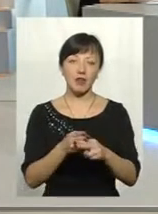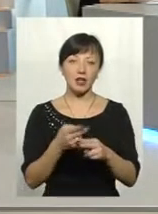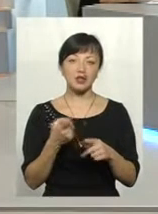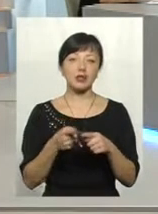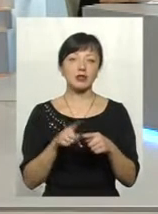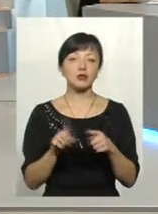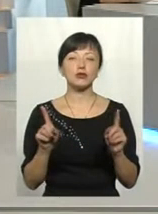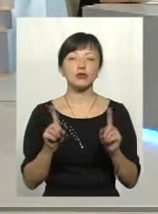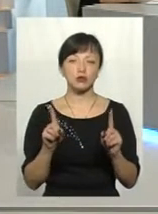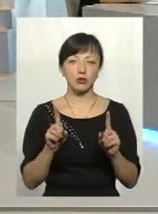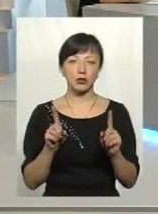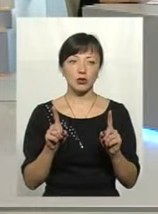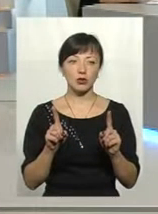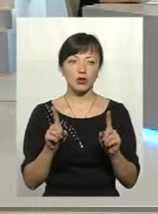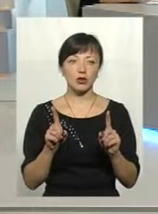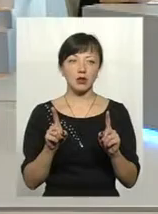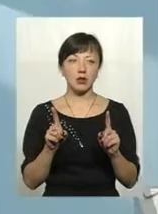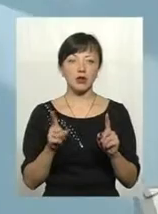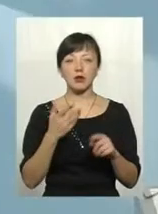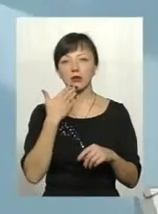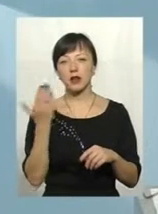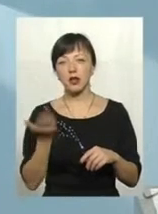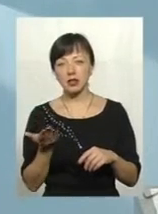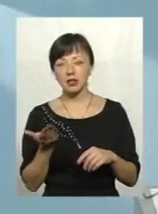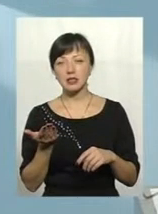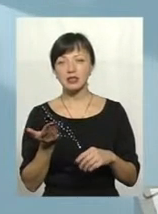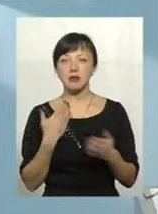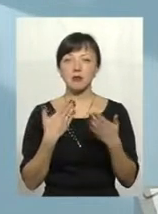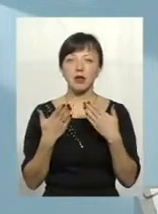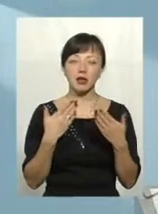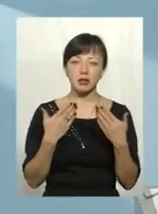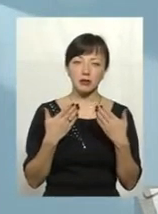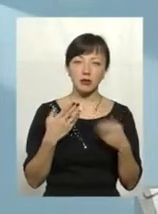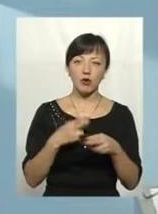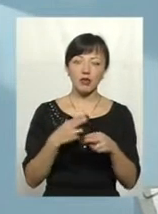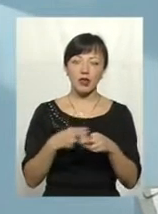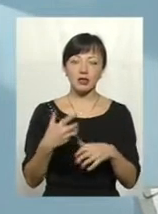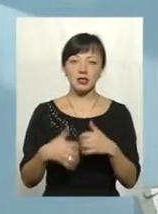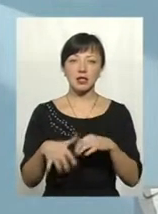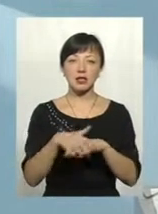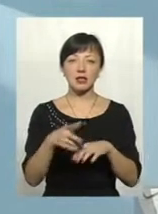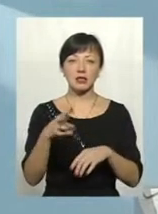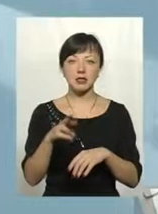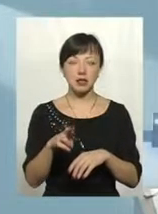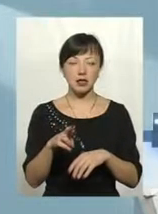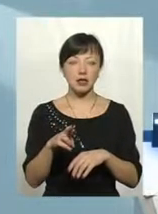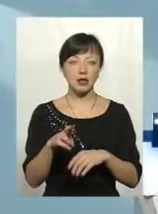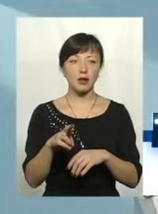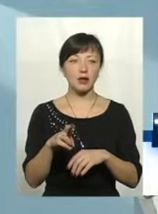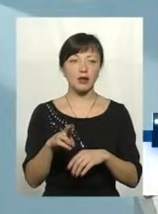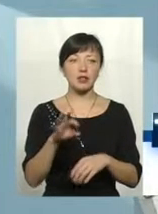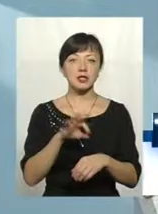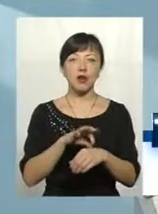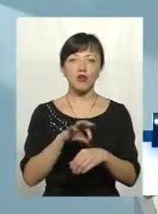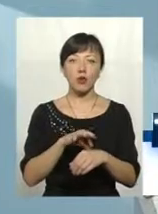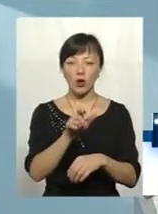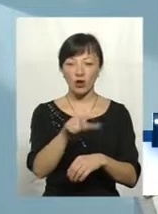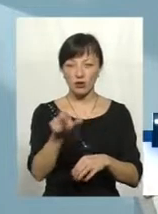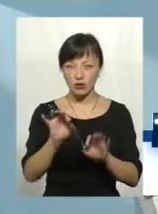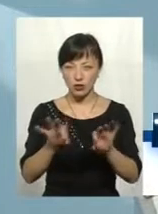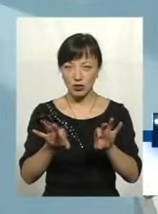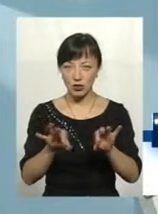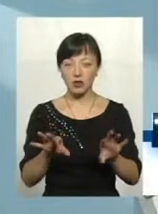що чітка лекцій, бесід, профілактика серед населення, серед захворівших,